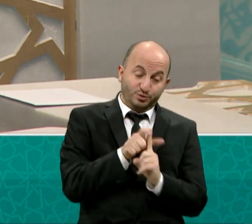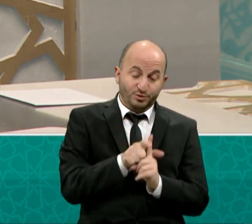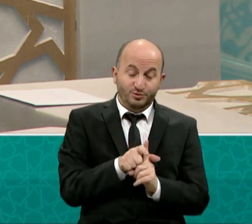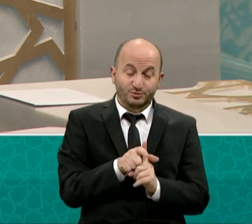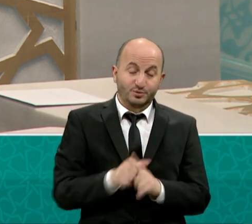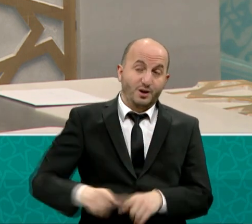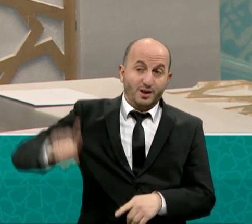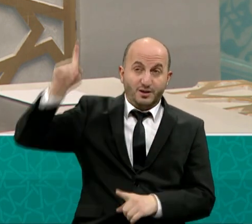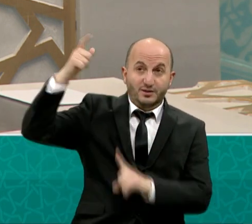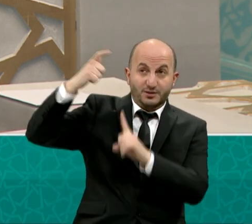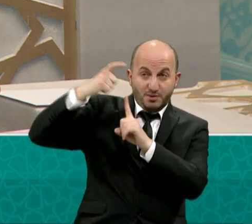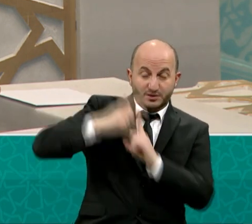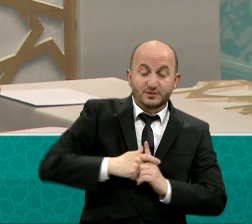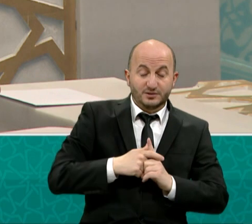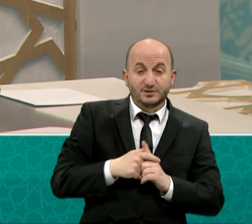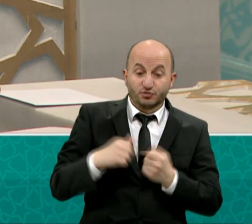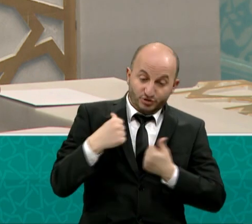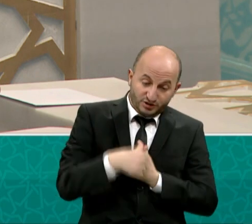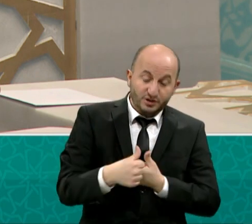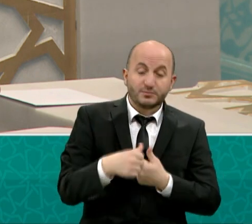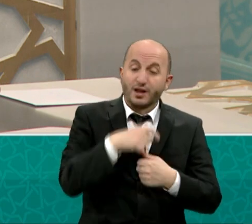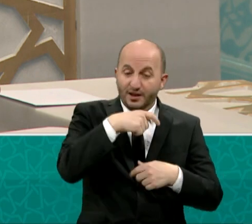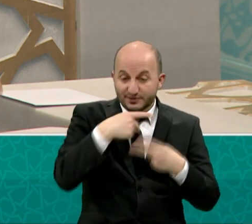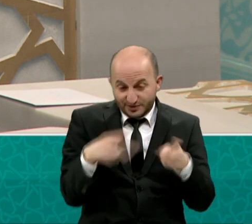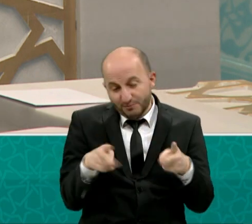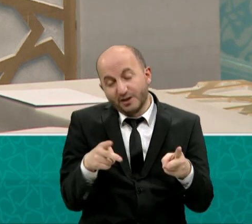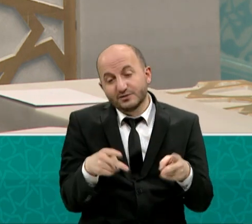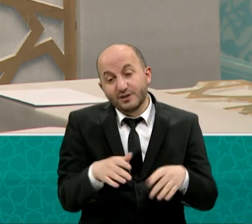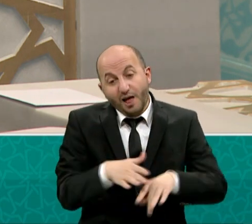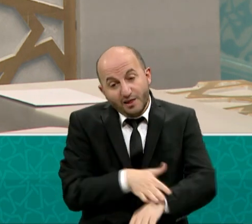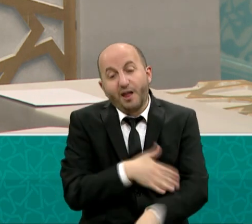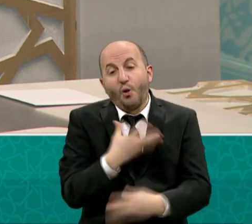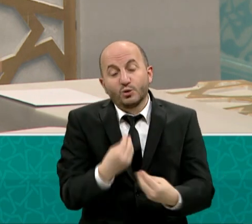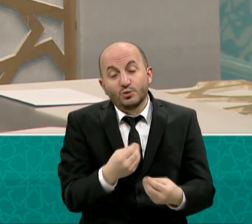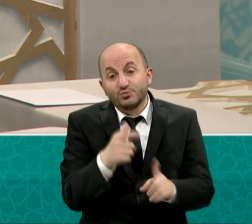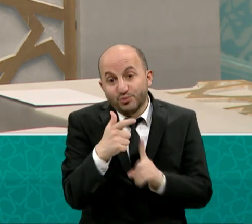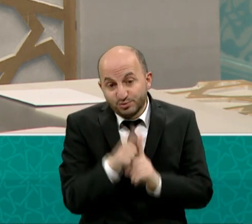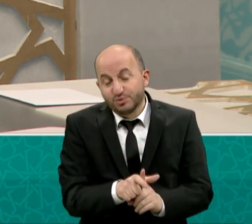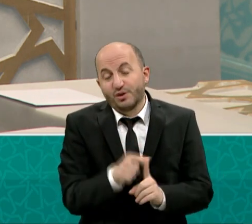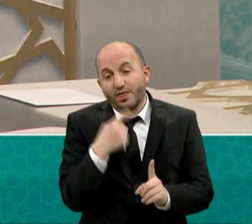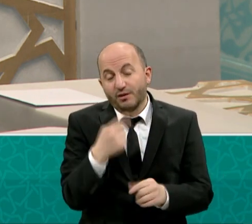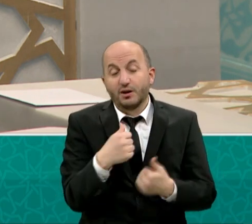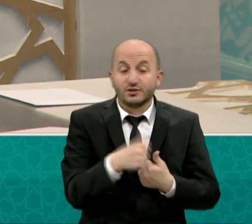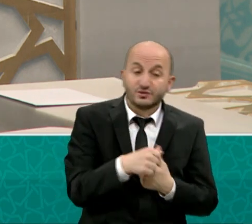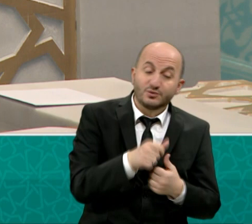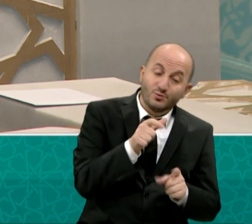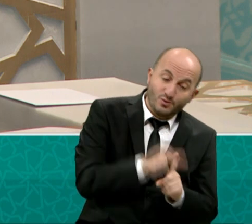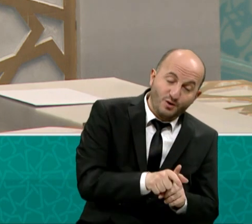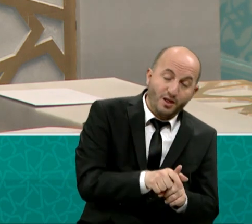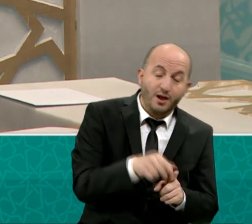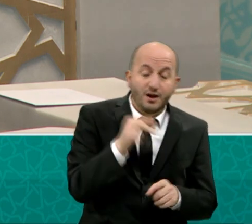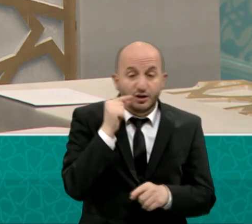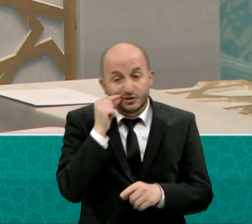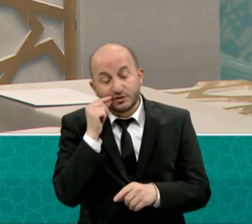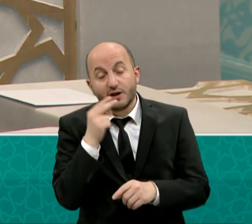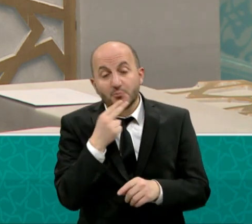Allah'ın bir emaneti olarak onları nikahladınız, helal kıldınız. Emaneti koruyun diyor. Tabi hanımlara verilen mesaj var, erkeklere